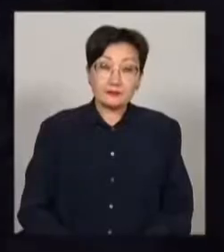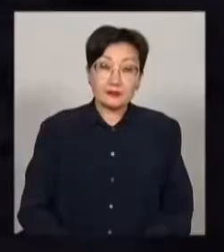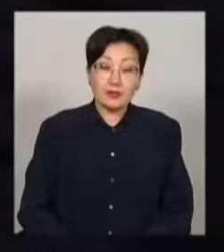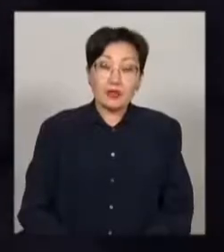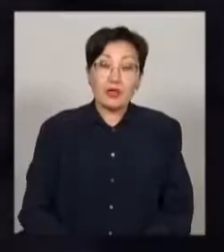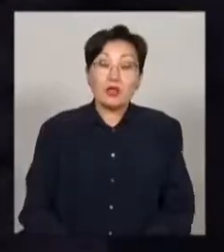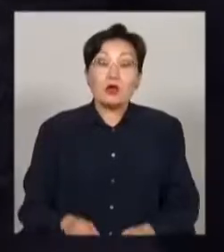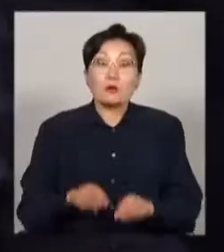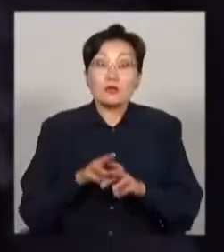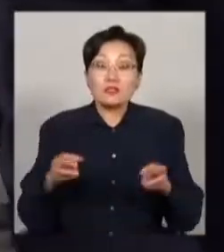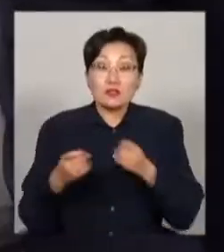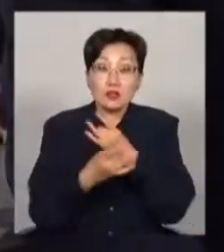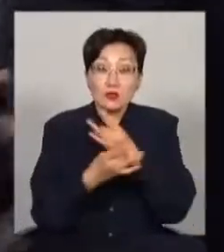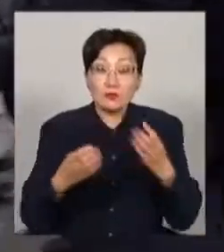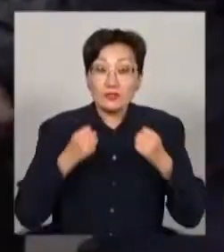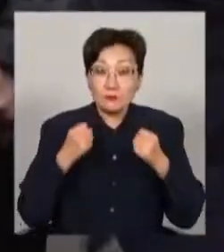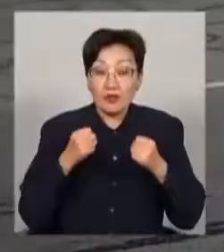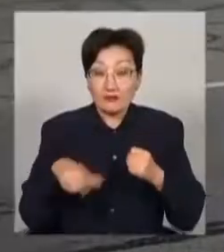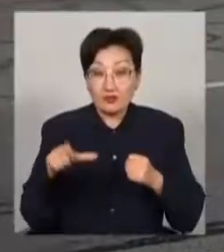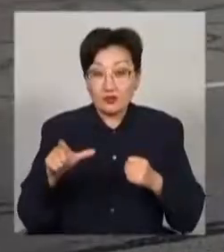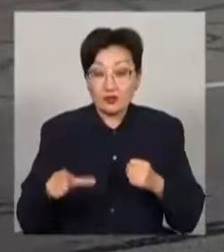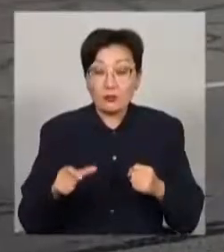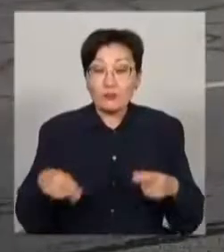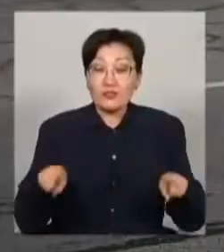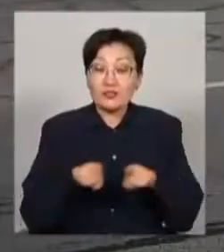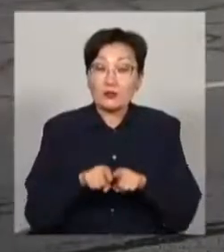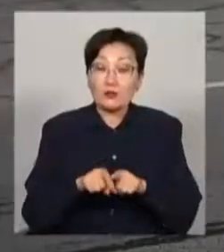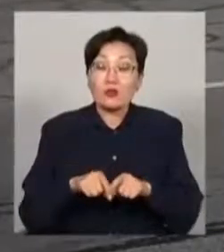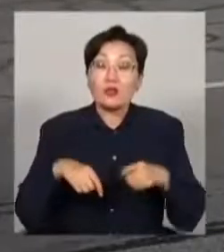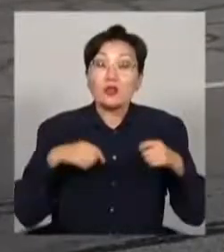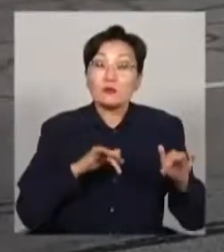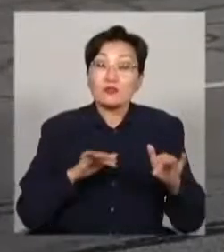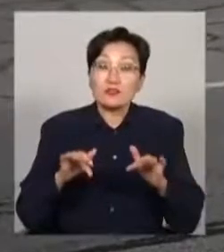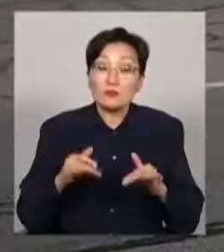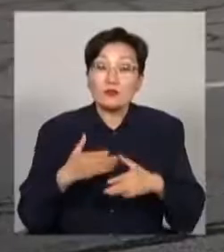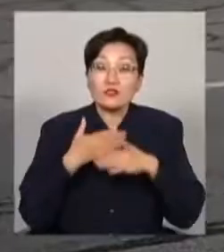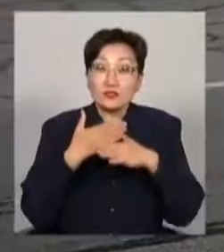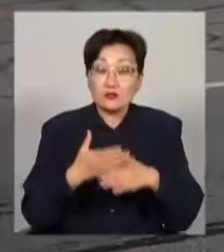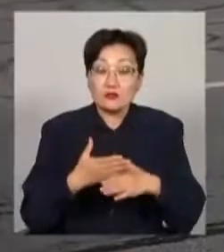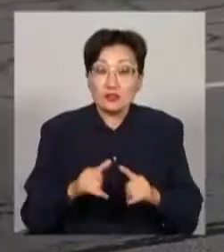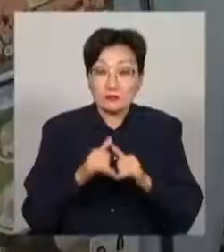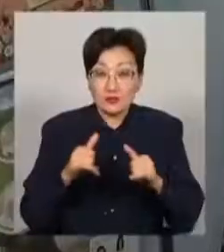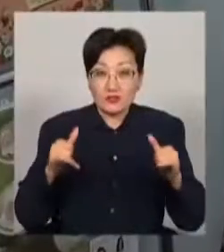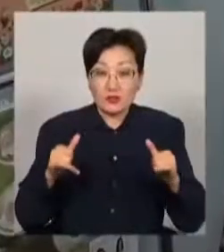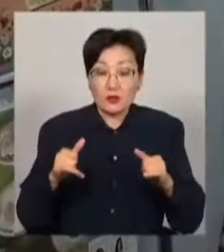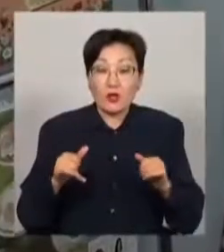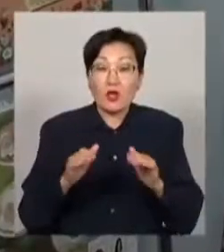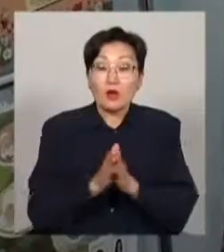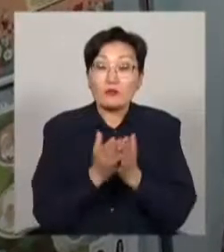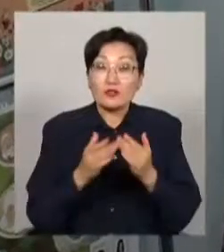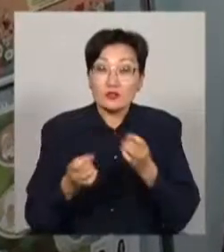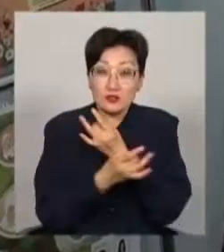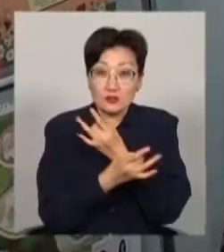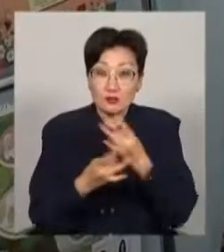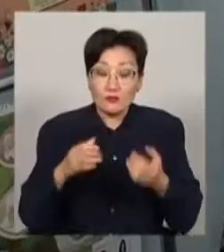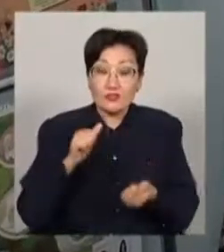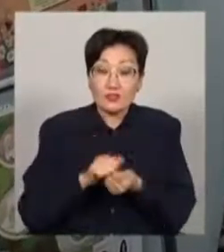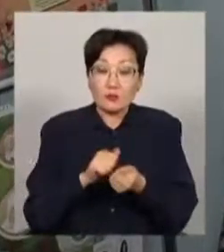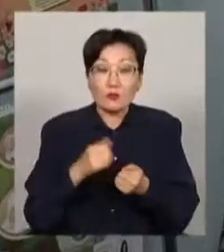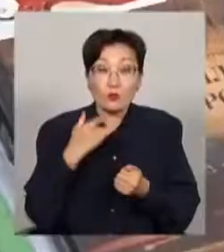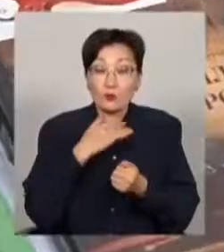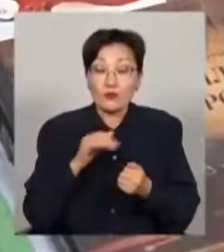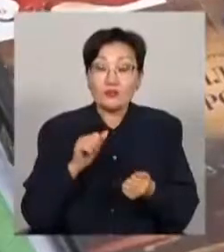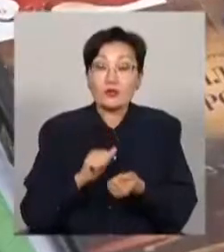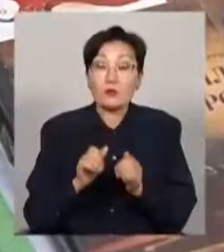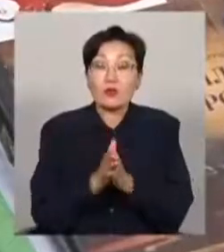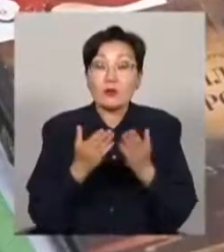По словам министра культуры и спорта Даурена Абаева, подобные ярмарки содействуют развитию книжной культуры. Только в этом году в свет выйдет множество